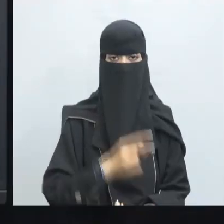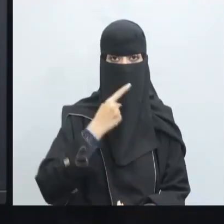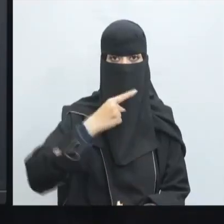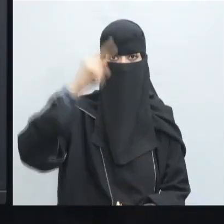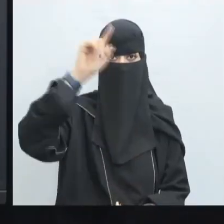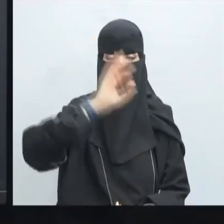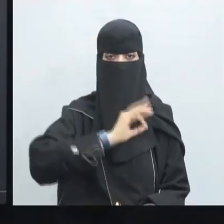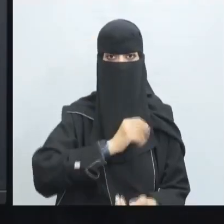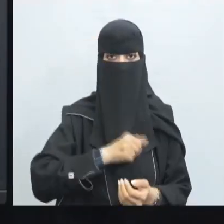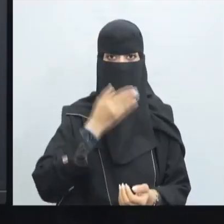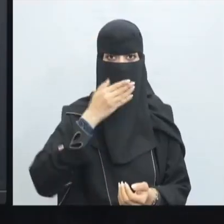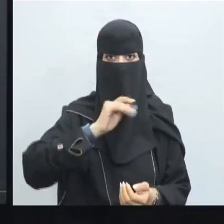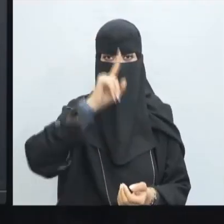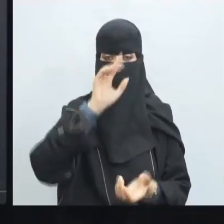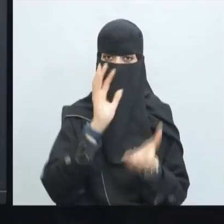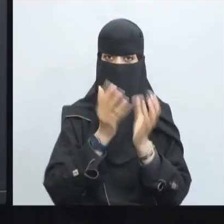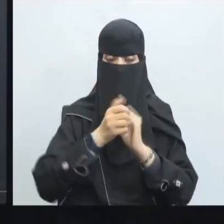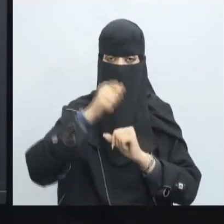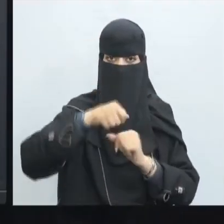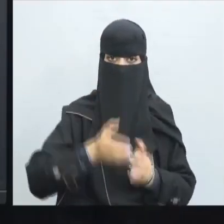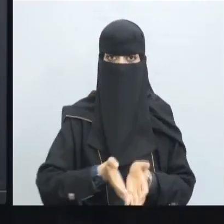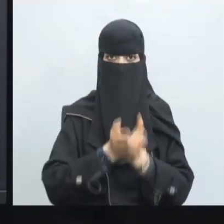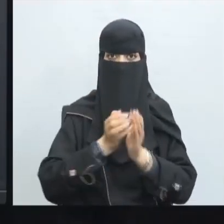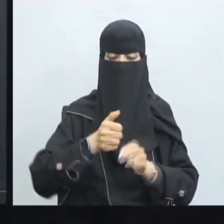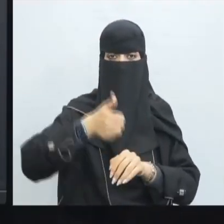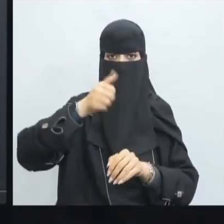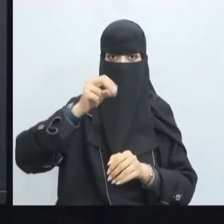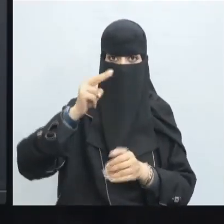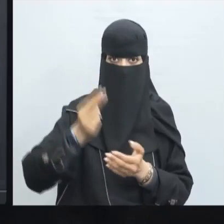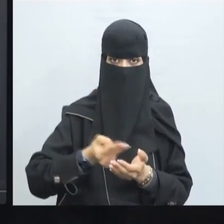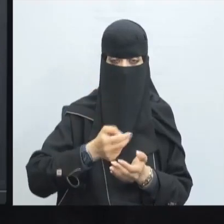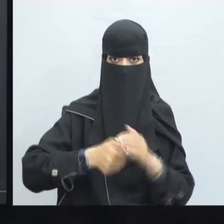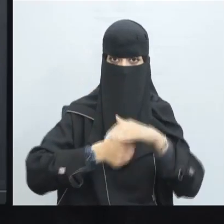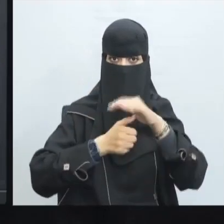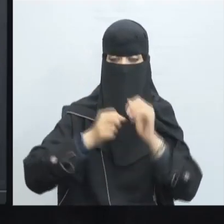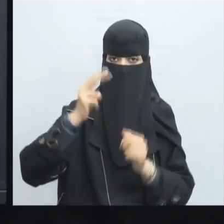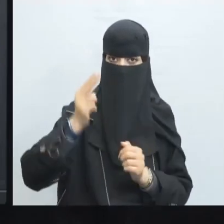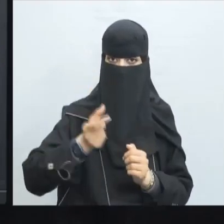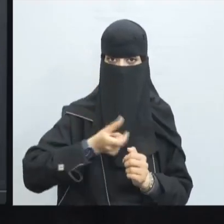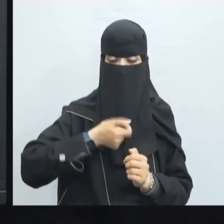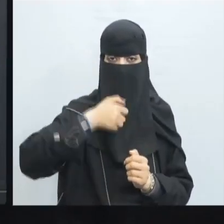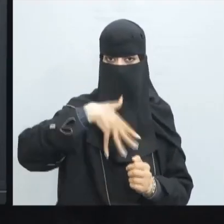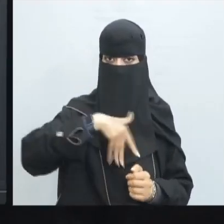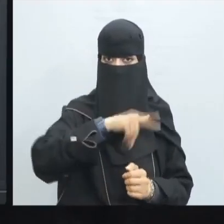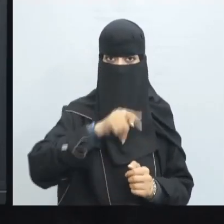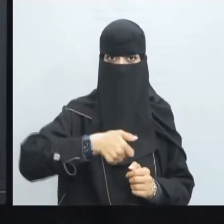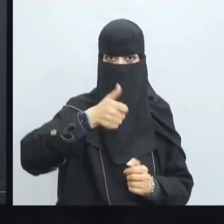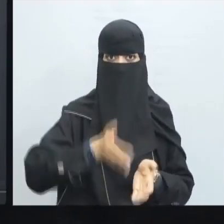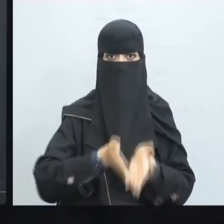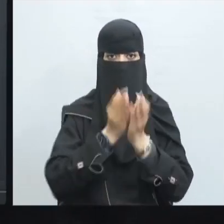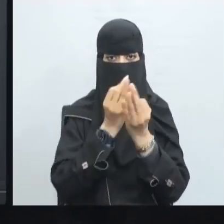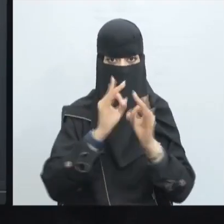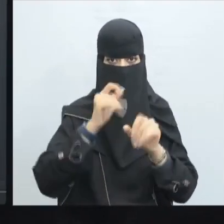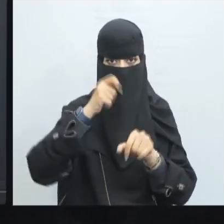بسم الله الرحمن الرحيم الحمد لله رب العالمين والصلاه والسلام على سيدنا ونبينا محمد عليه افضل الصلاه وازكى